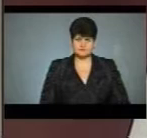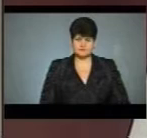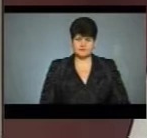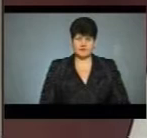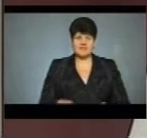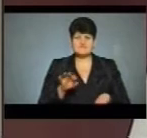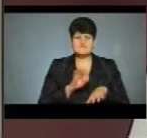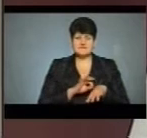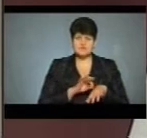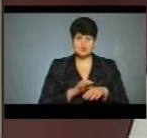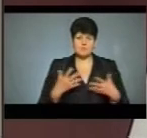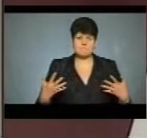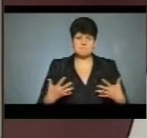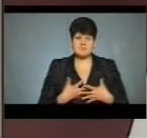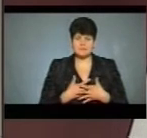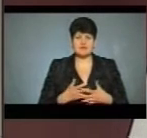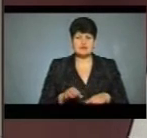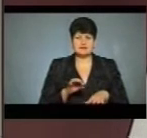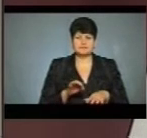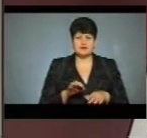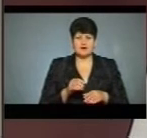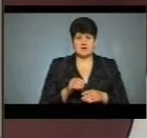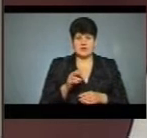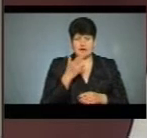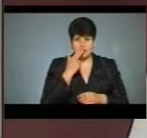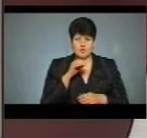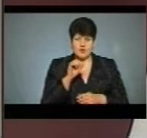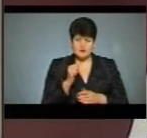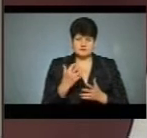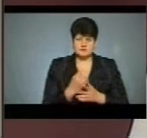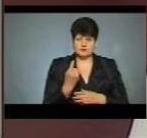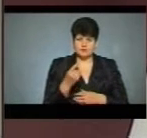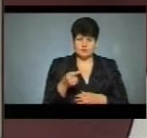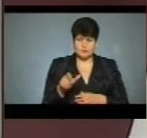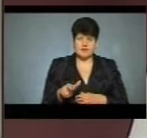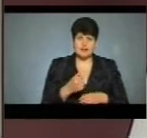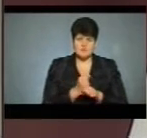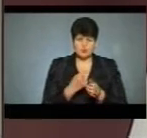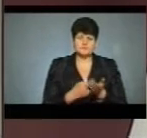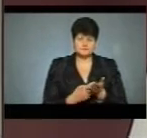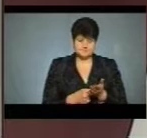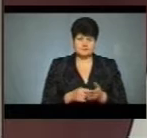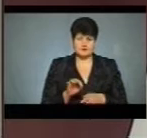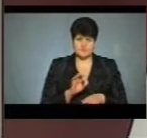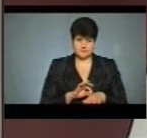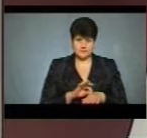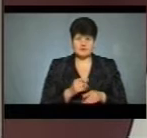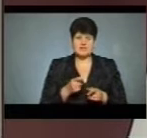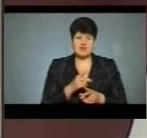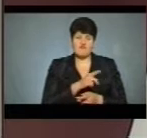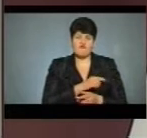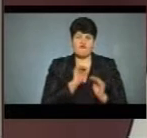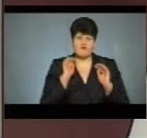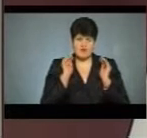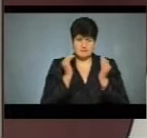Вірусну бактеріальну пневмонію, викликану вірусом грипу А, виявили в одній тернополянки. Діагноз лабораторно підтвердили. Вона зараз в реанімаційному